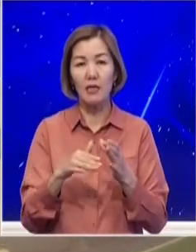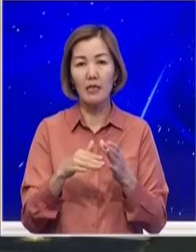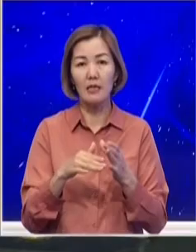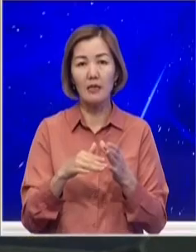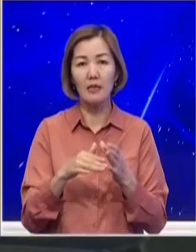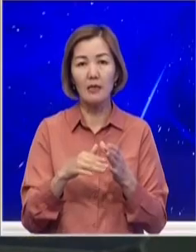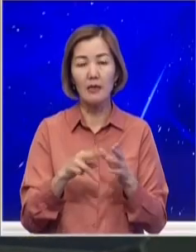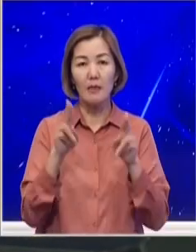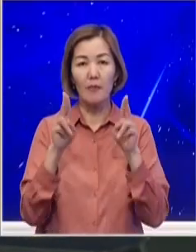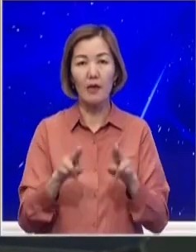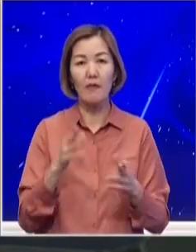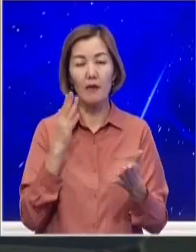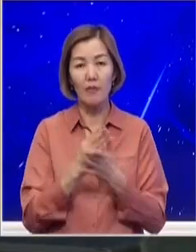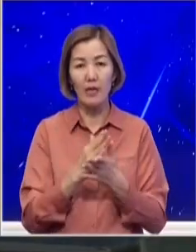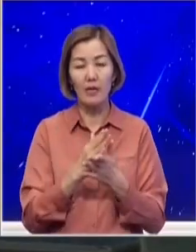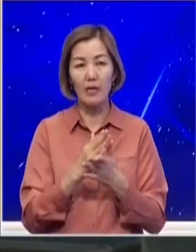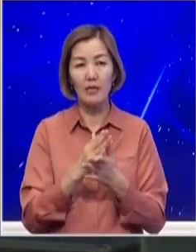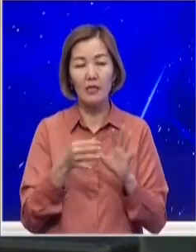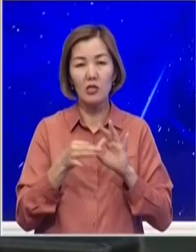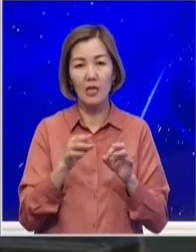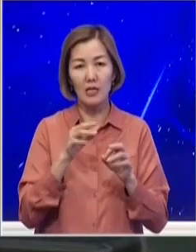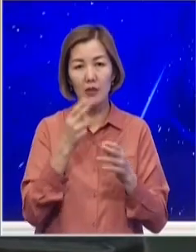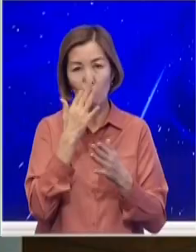бір критерийлер бар екенін атап өткен жөн.